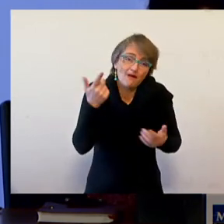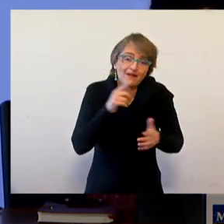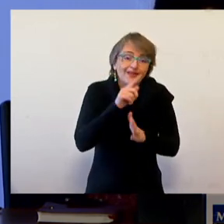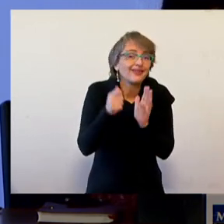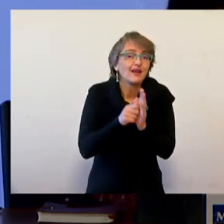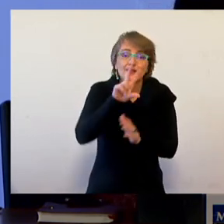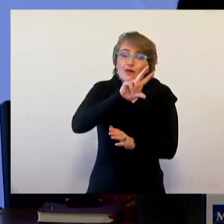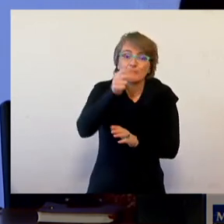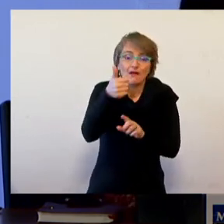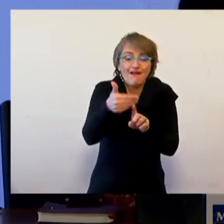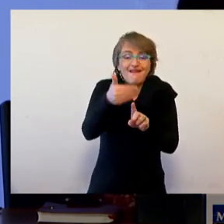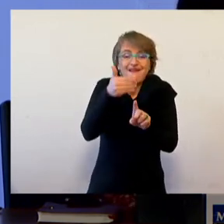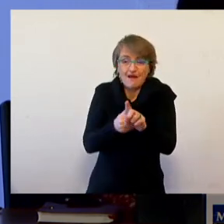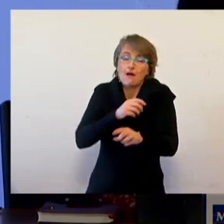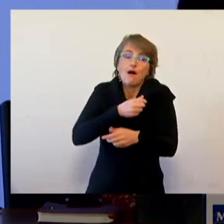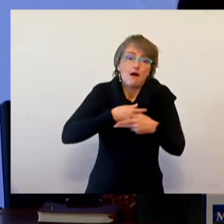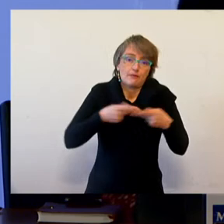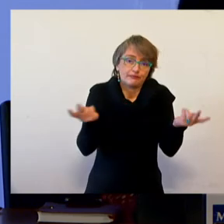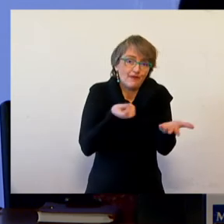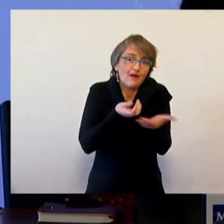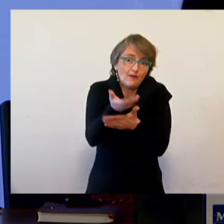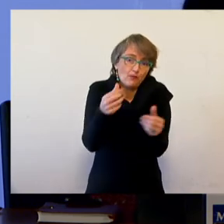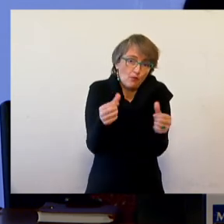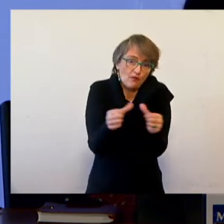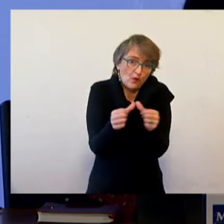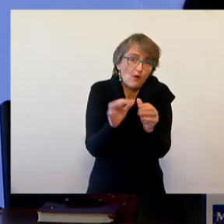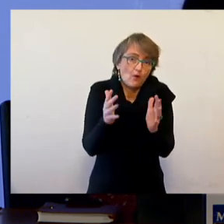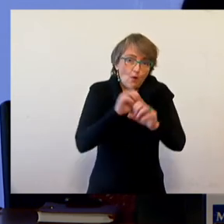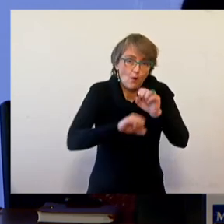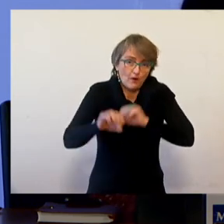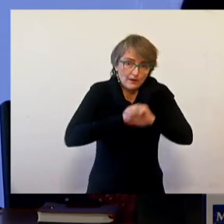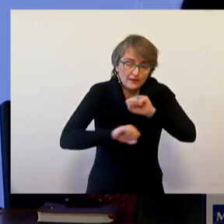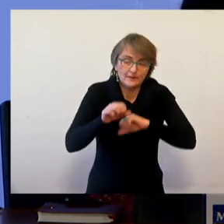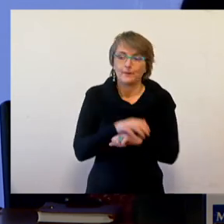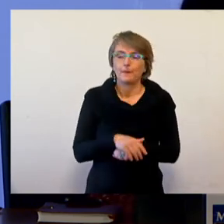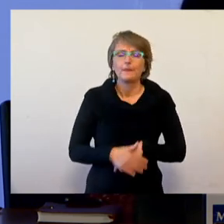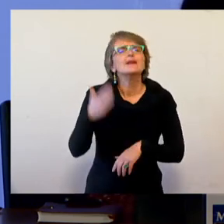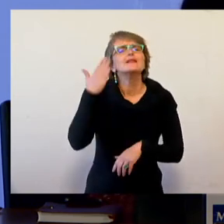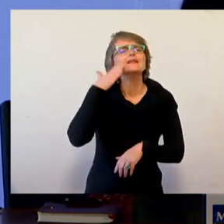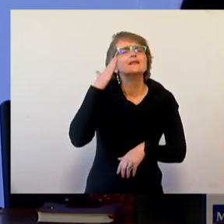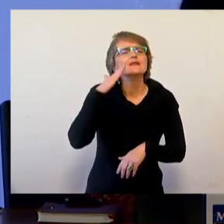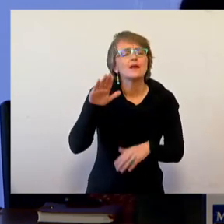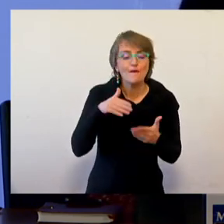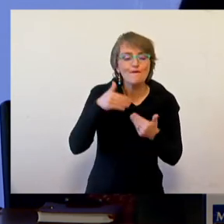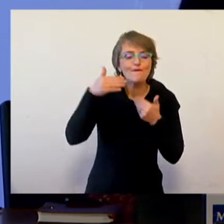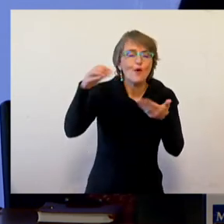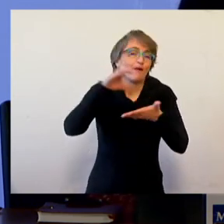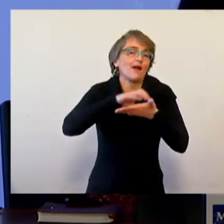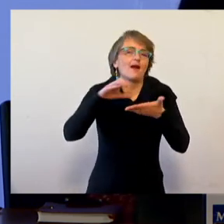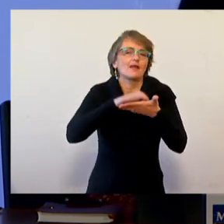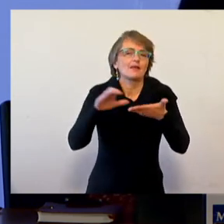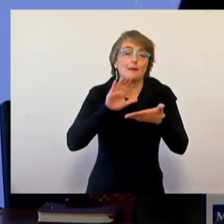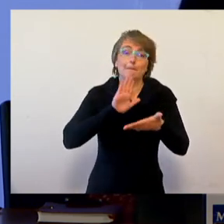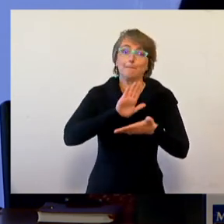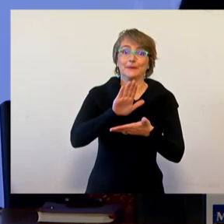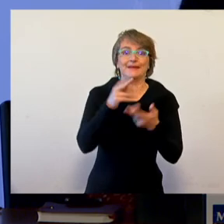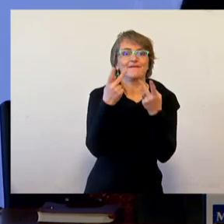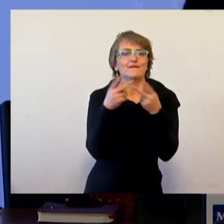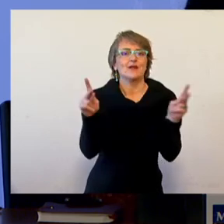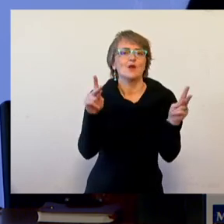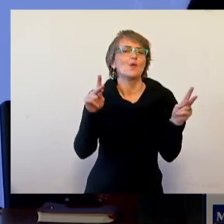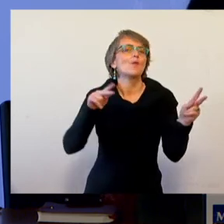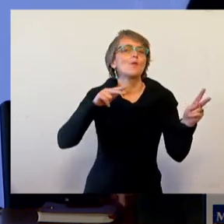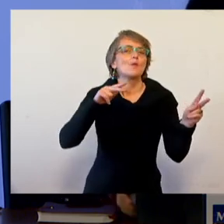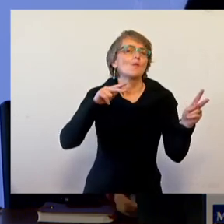à la veille du 31. La carte de vœux de la ville, pour laquelle chaque élu pourra les adresser, on a voulu faire un choix un